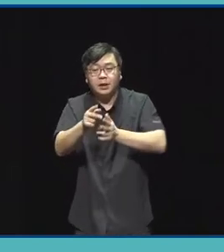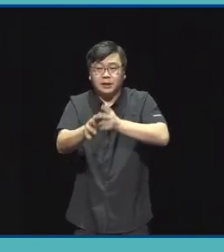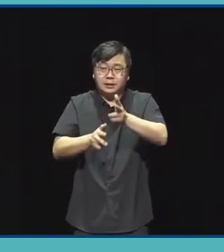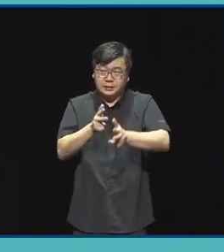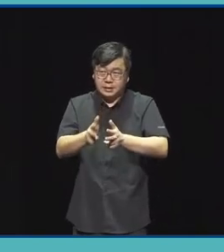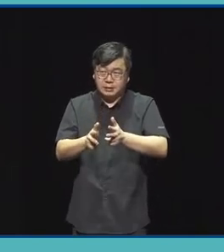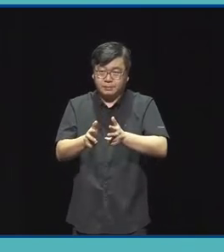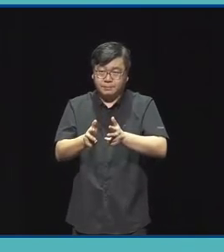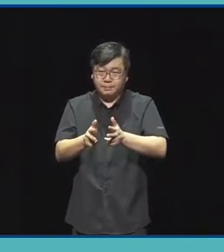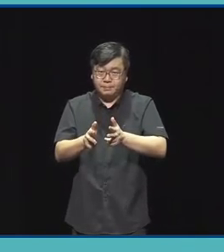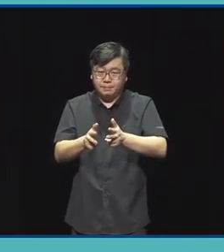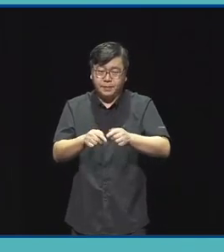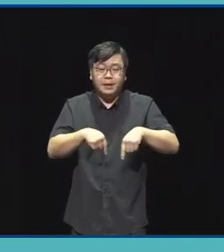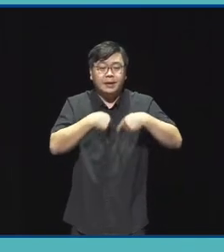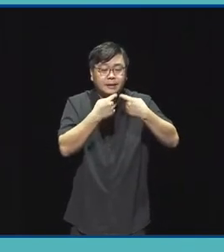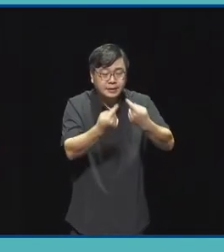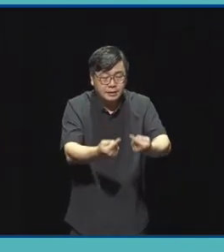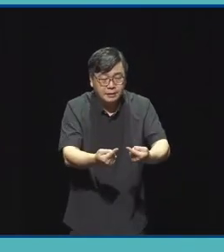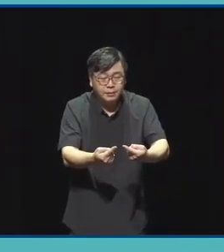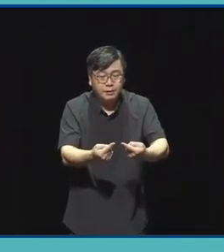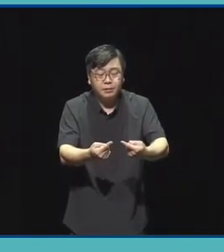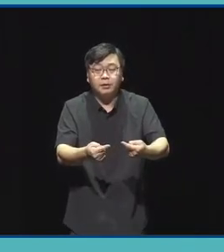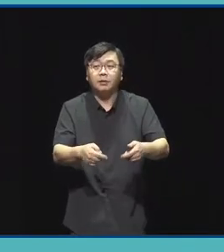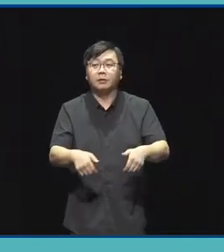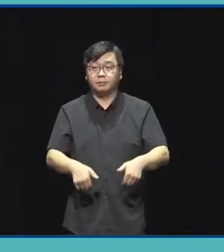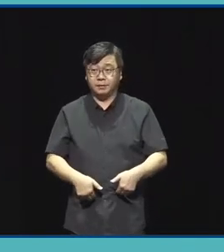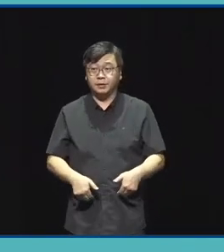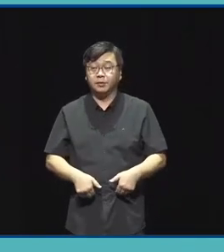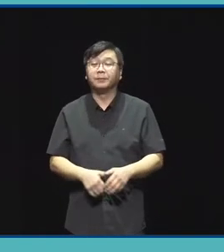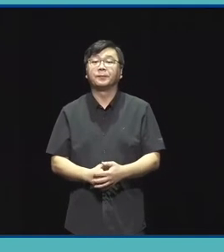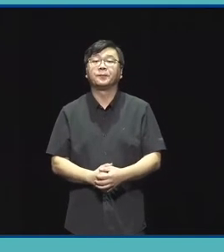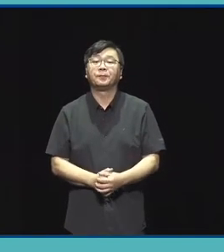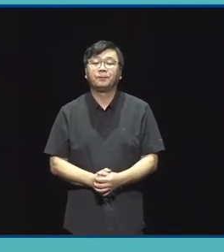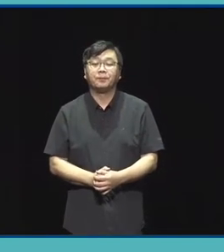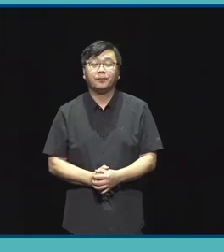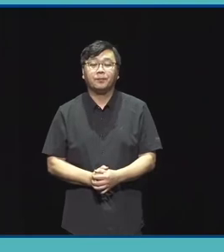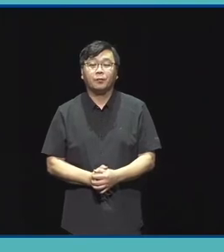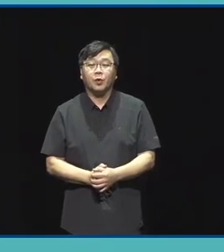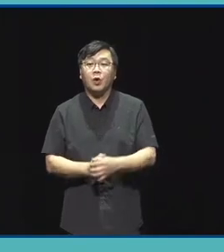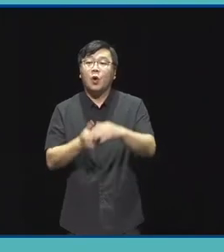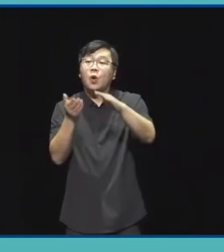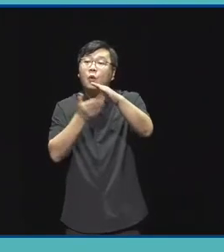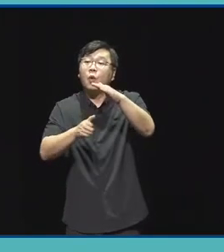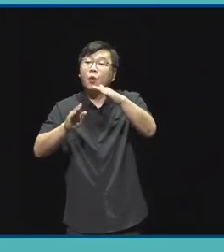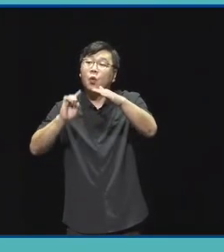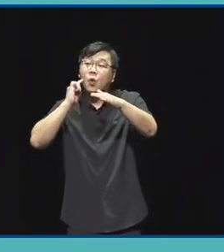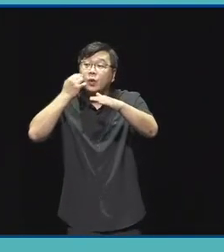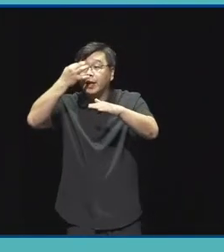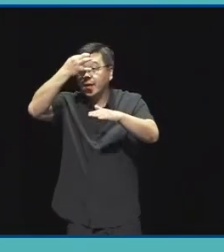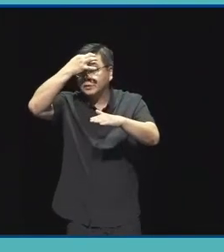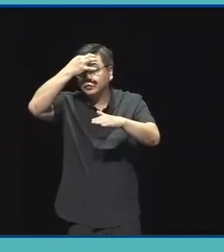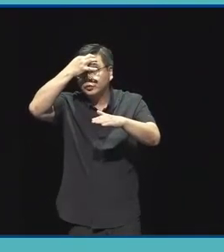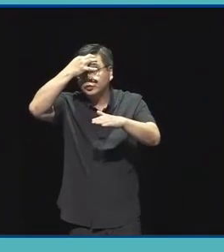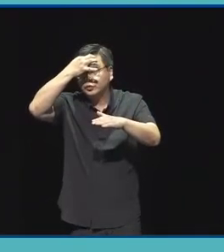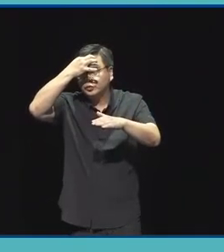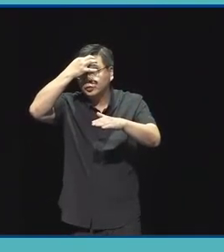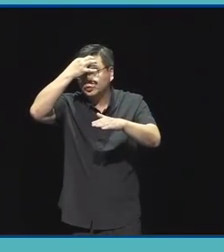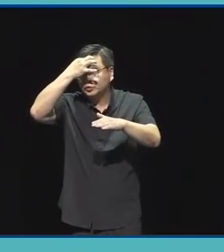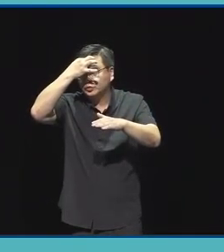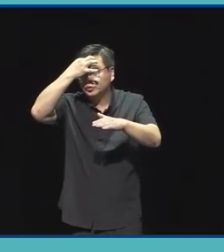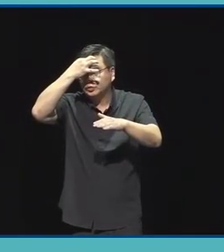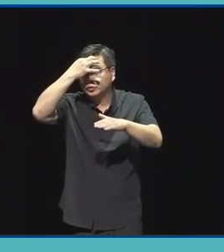대해서 참여할 수 있는 그 그런 사업이고요 공공예술을 저희가 다양한